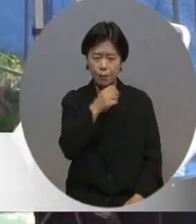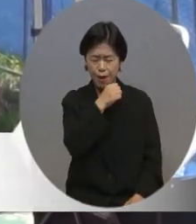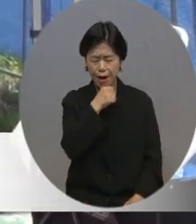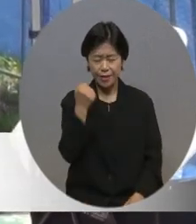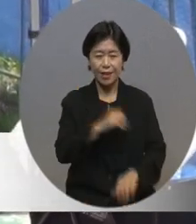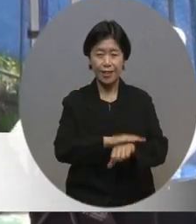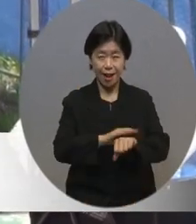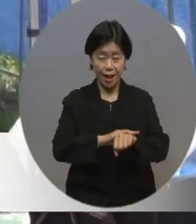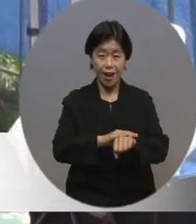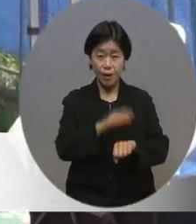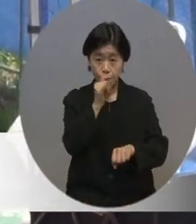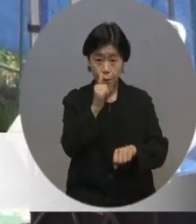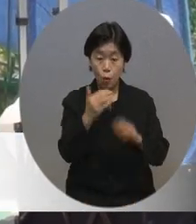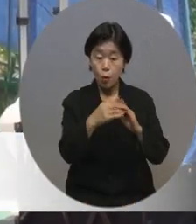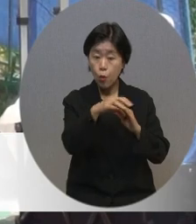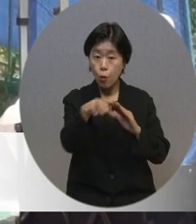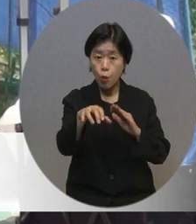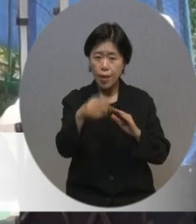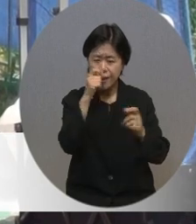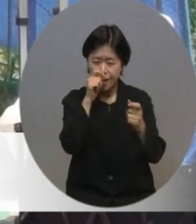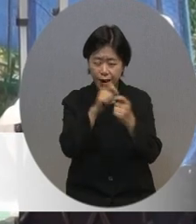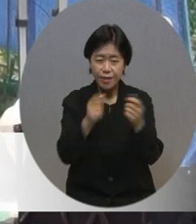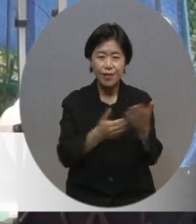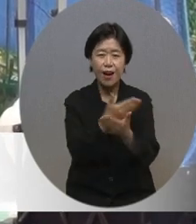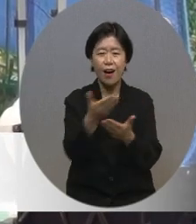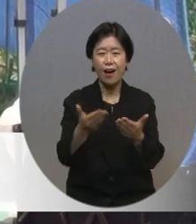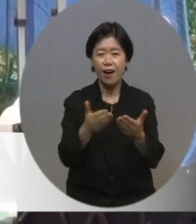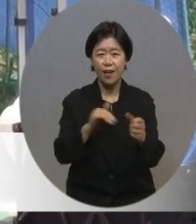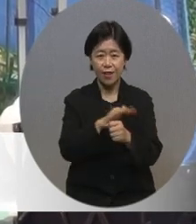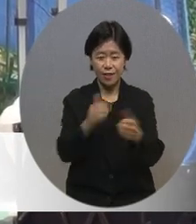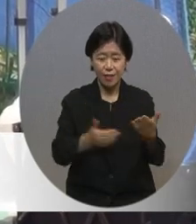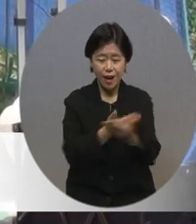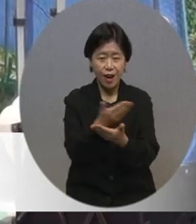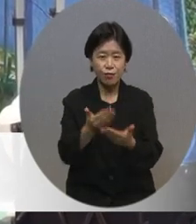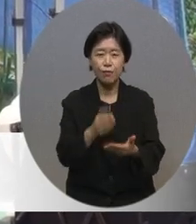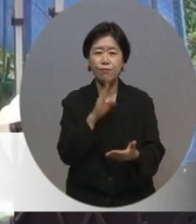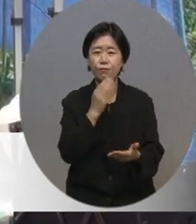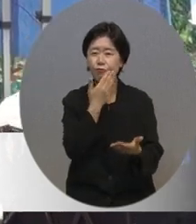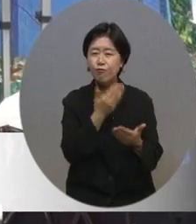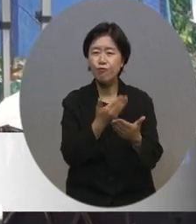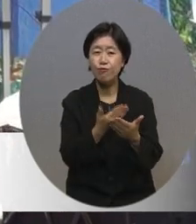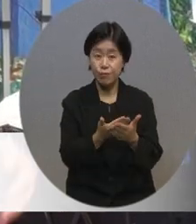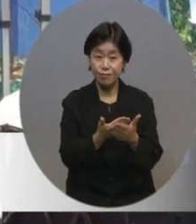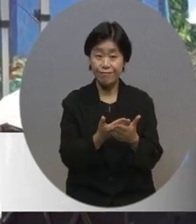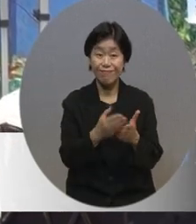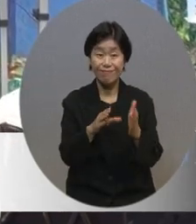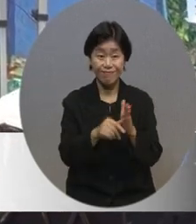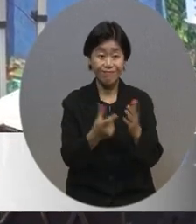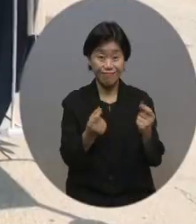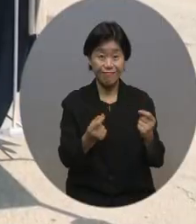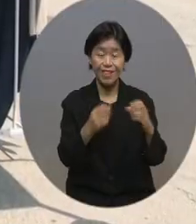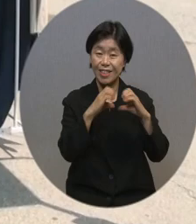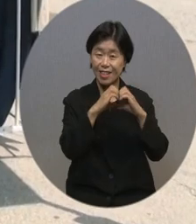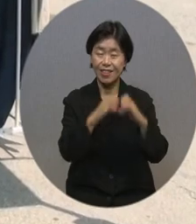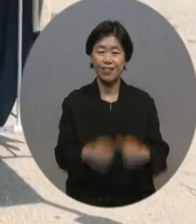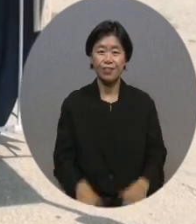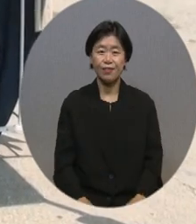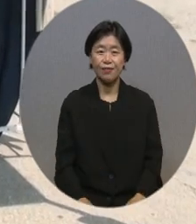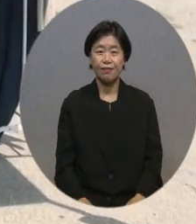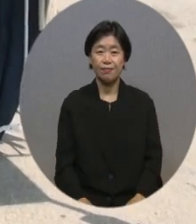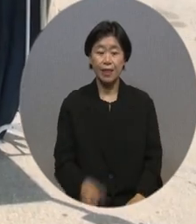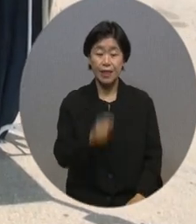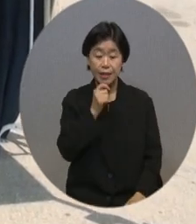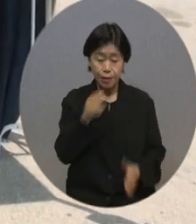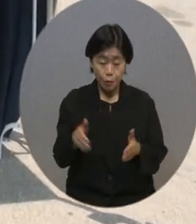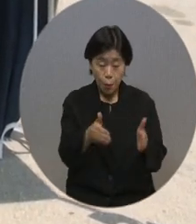먹고 이웃들 정도 나누고 우리 이웃과 전화 사랑을 나누는 그런 행사라고 생각합니다. 사랑합니다. 작은